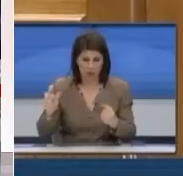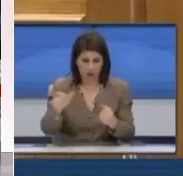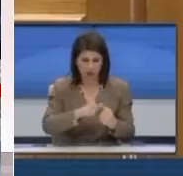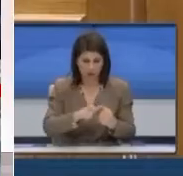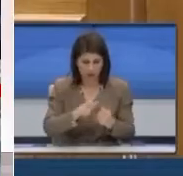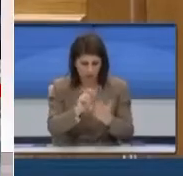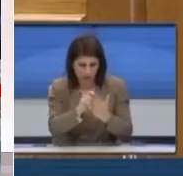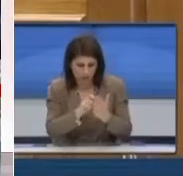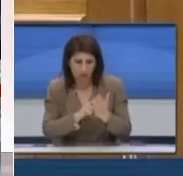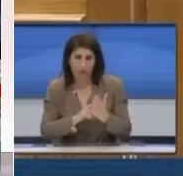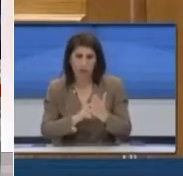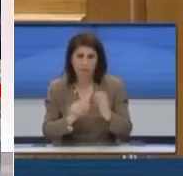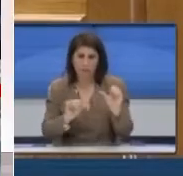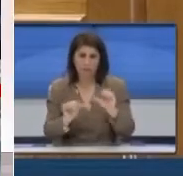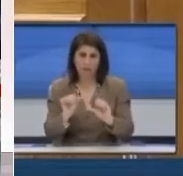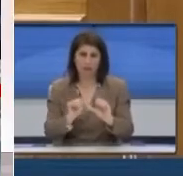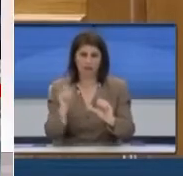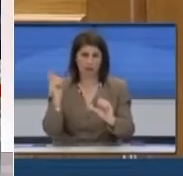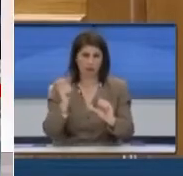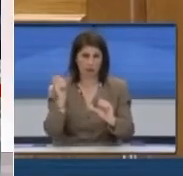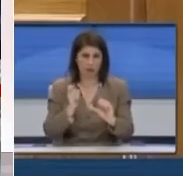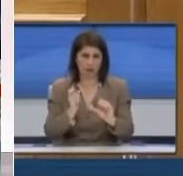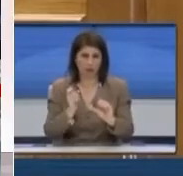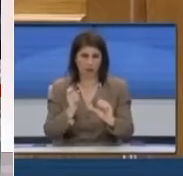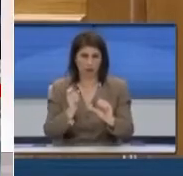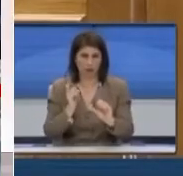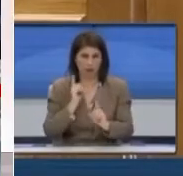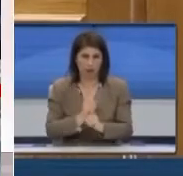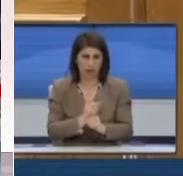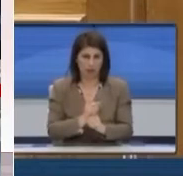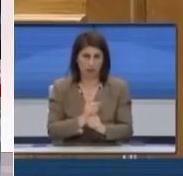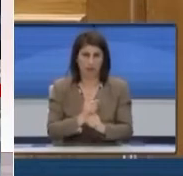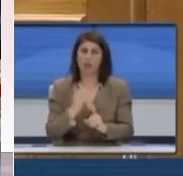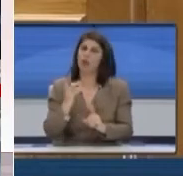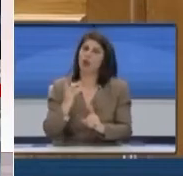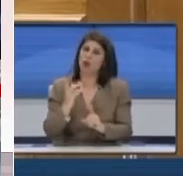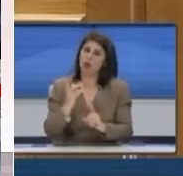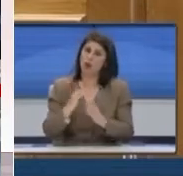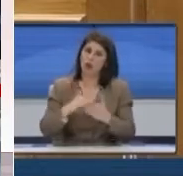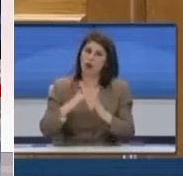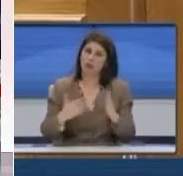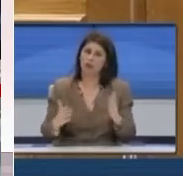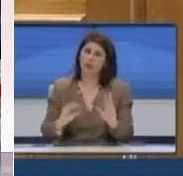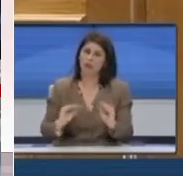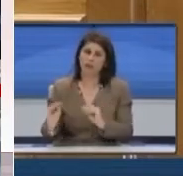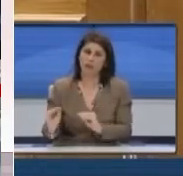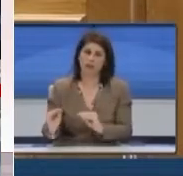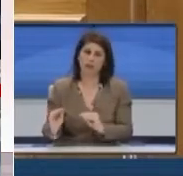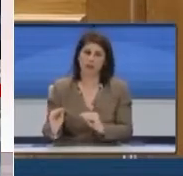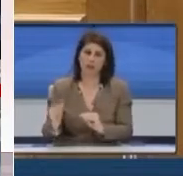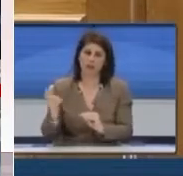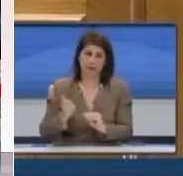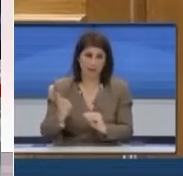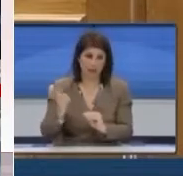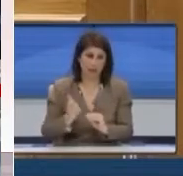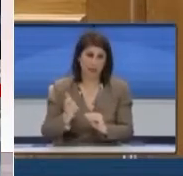της πανδημίας και της κυβερνητικής πολιτικής, ο γραμματέας του Μέρα 25 Γιάννης Βαρουφάκης εξέφρασε τη βεβαιότητα ότι με ευθύνη της κυβέρνησης